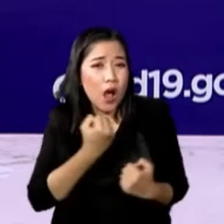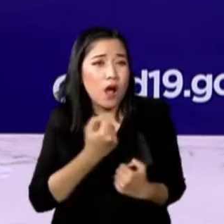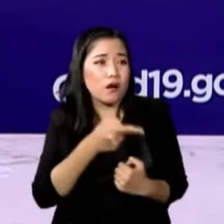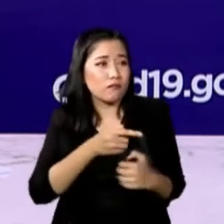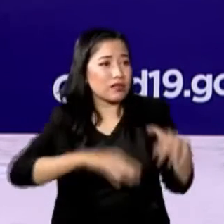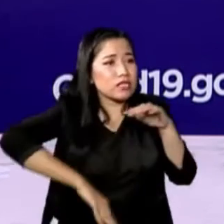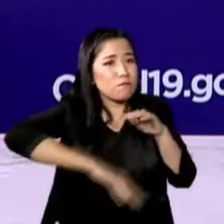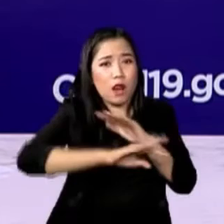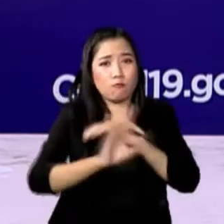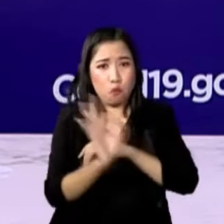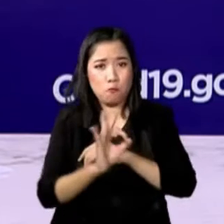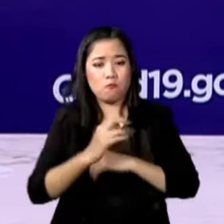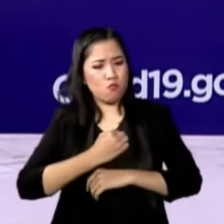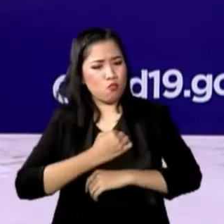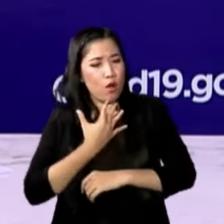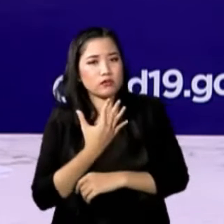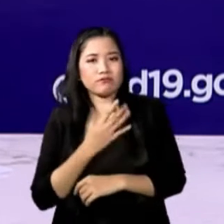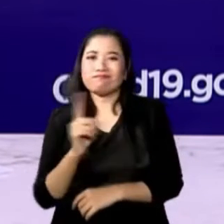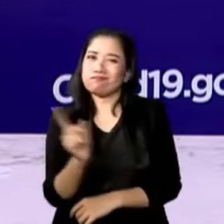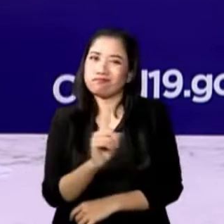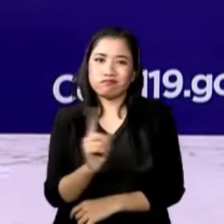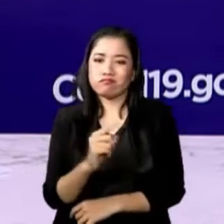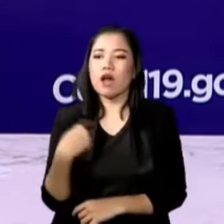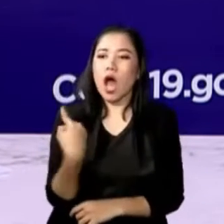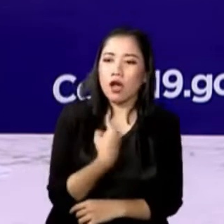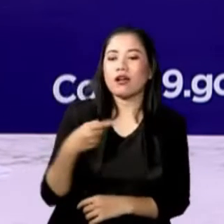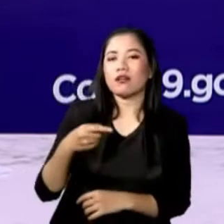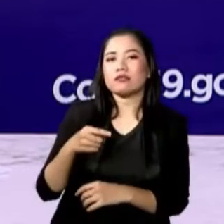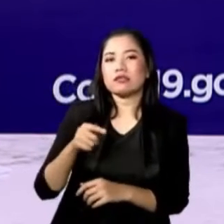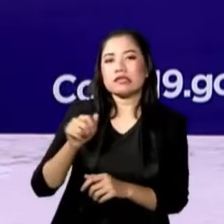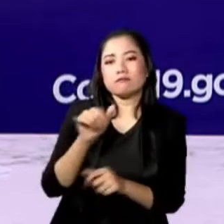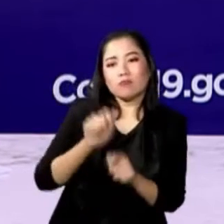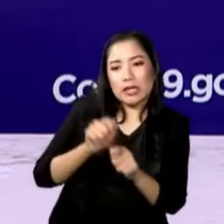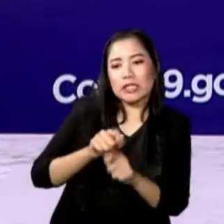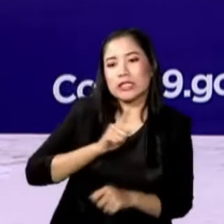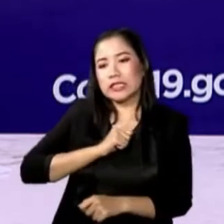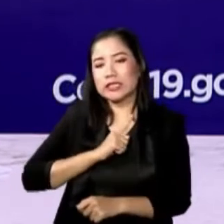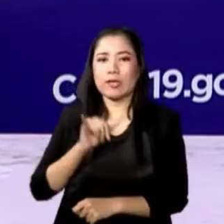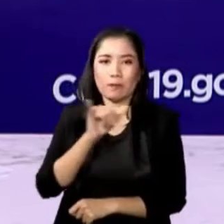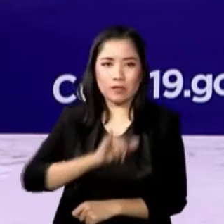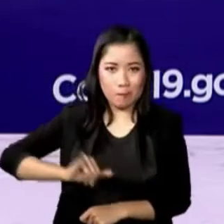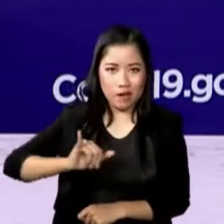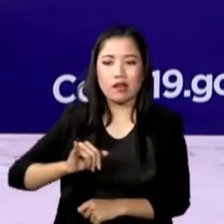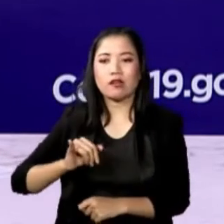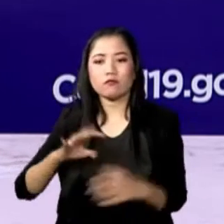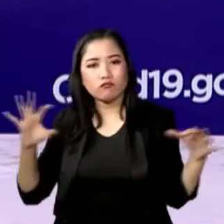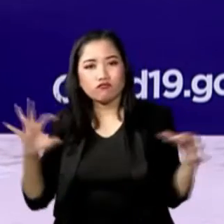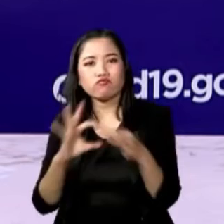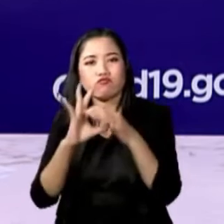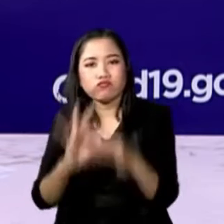yang belum maksimal. Mari kita sama-sama terus memperbaiki diri dan bergotong royong untuk menghadapi pandemi